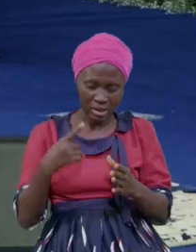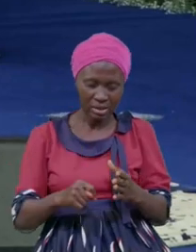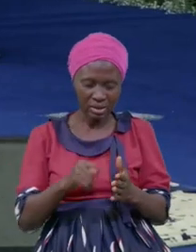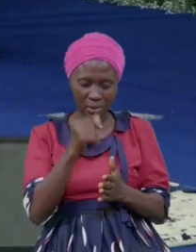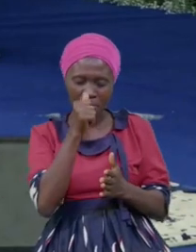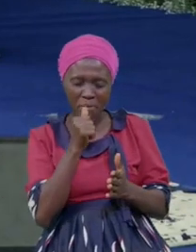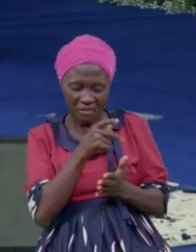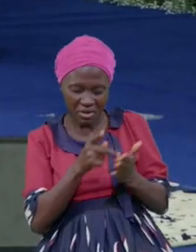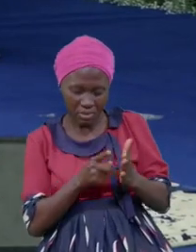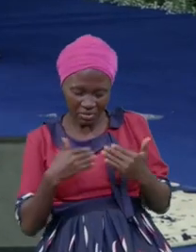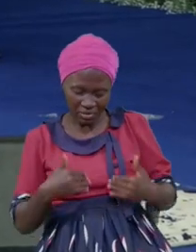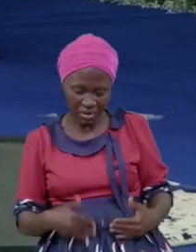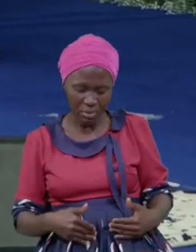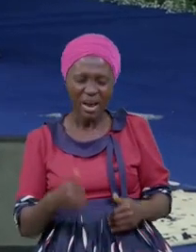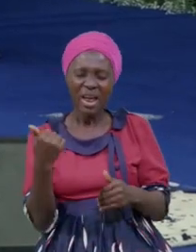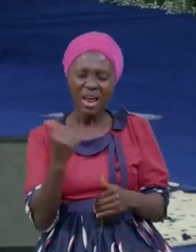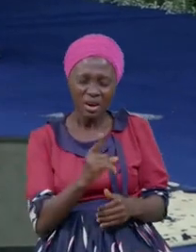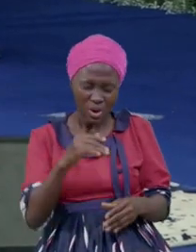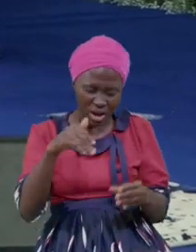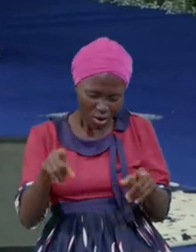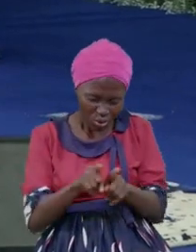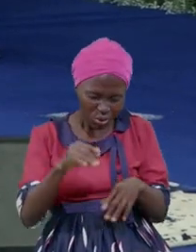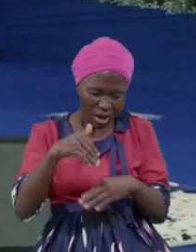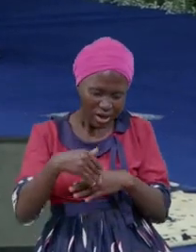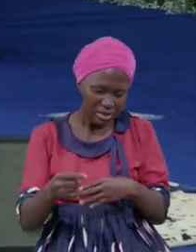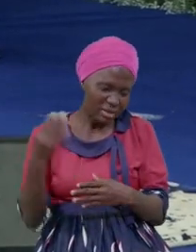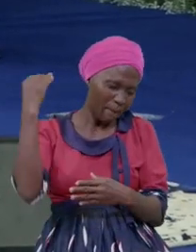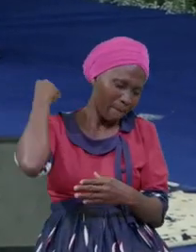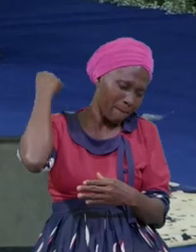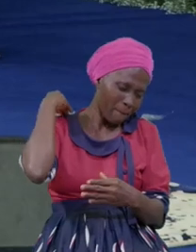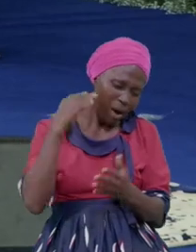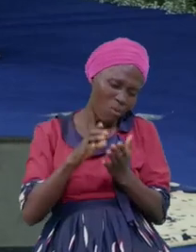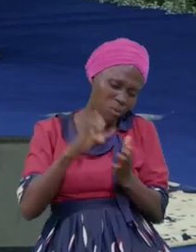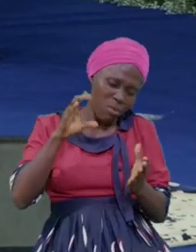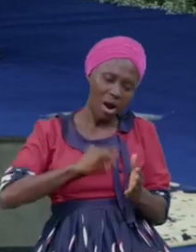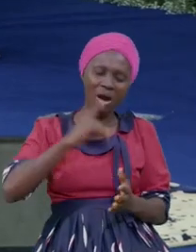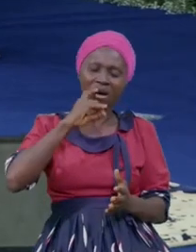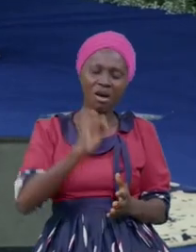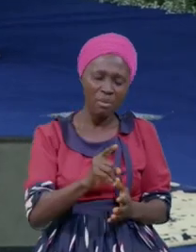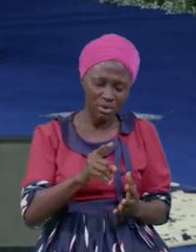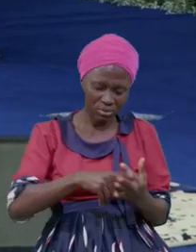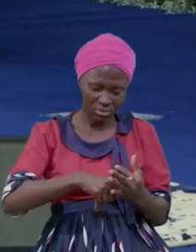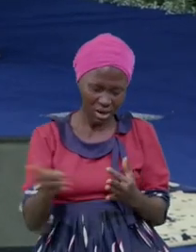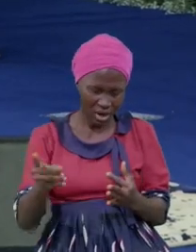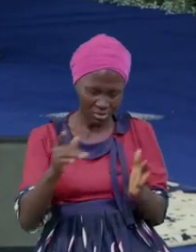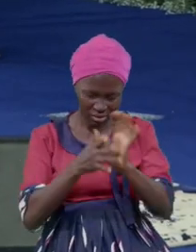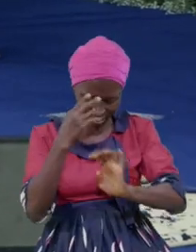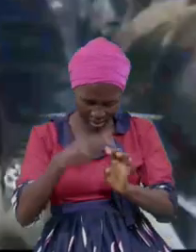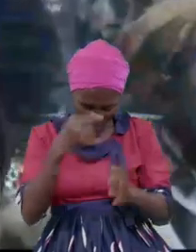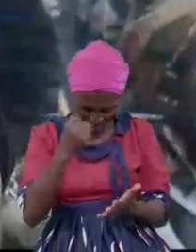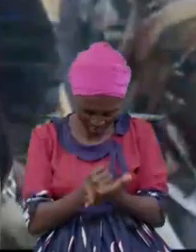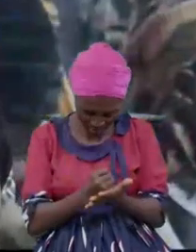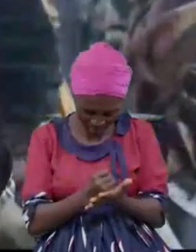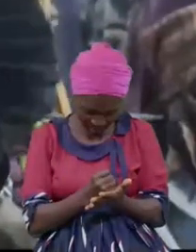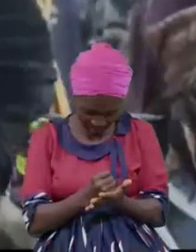corps, des parties privées partout, même au dos. Enflement, je vous commande, sortez au nom de